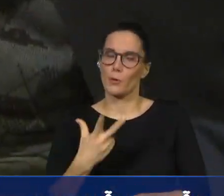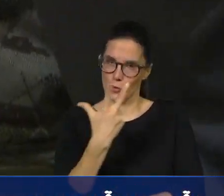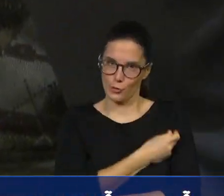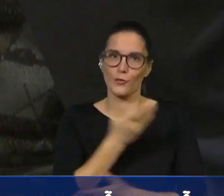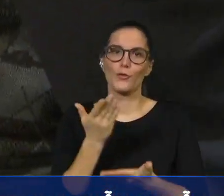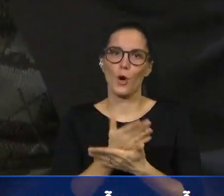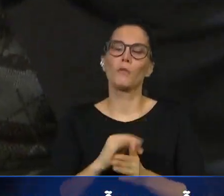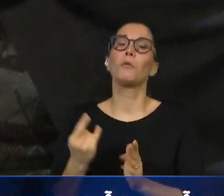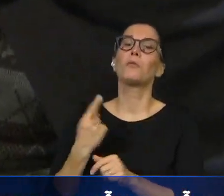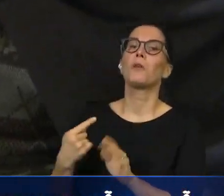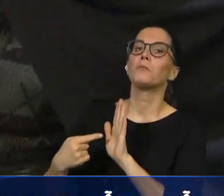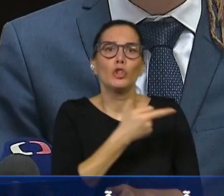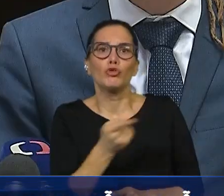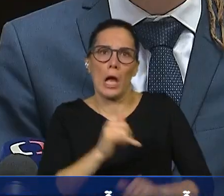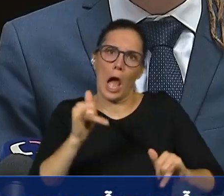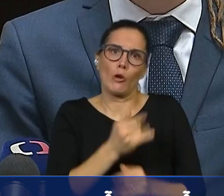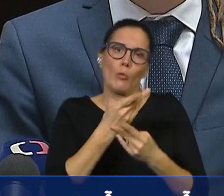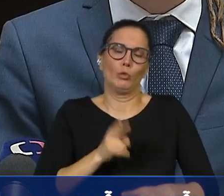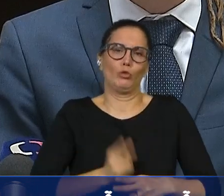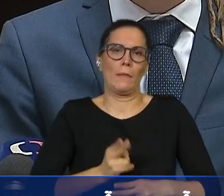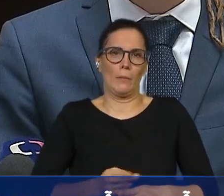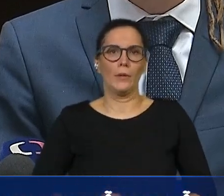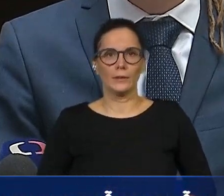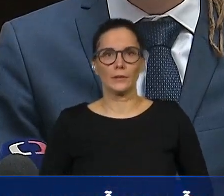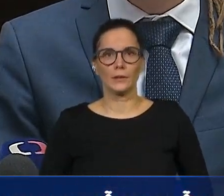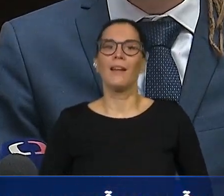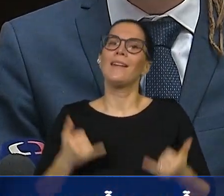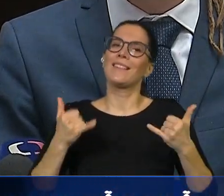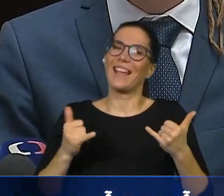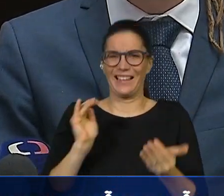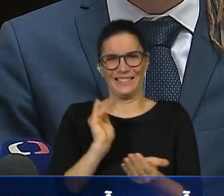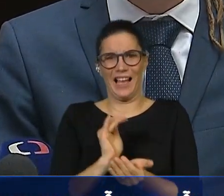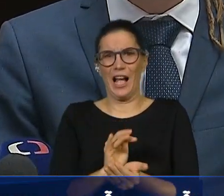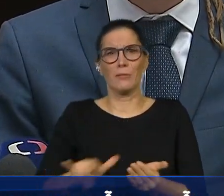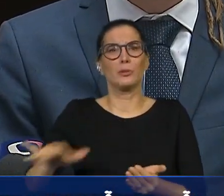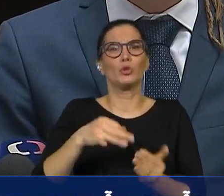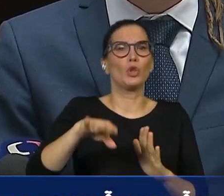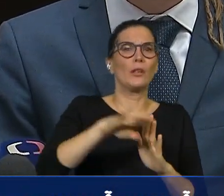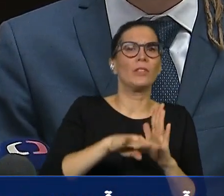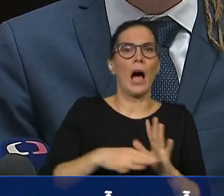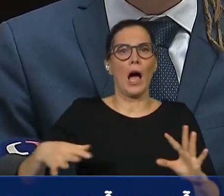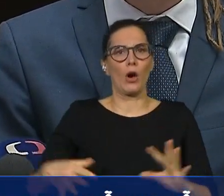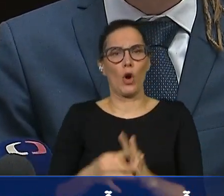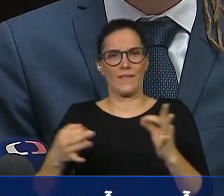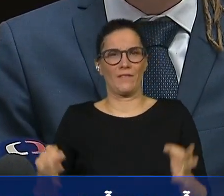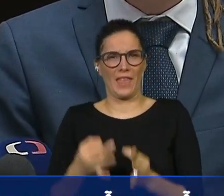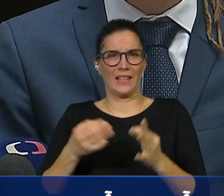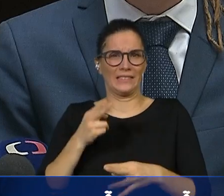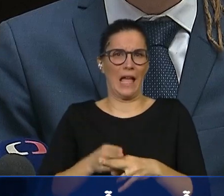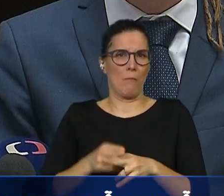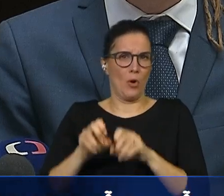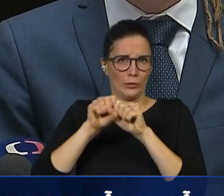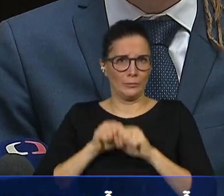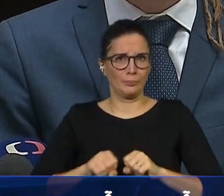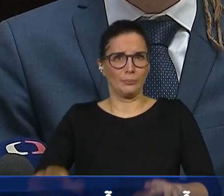từ thứ Ba sang thứ Tư tuần sau. Sau đó, vào tối thứ Tư, sau khi thông qua luật đại dịch, Thủ tướng Peter Fiala cũng đã thông báo từ thứ